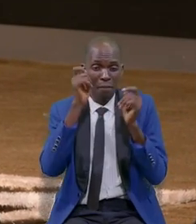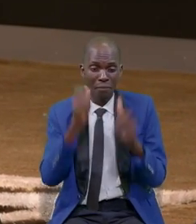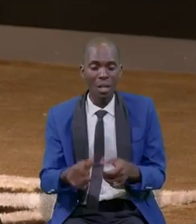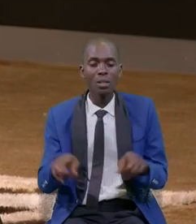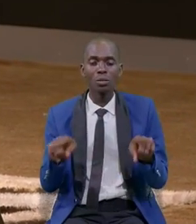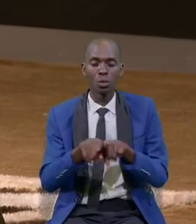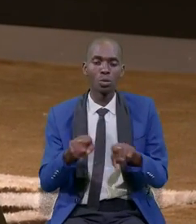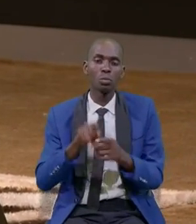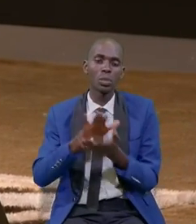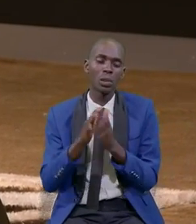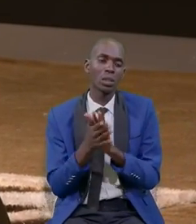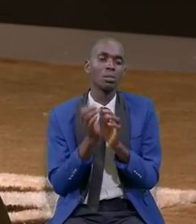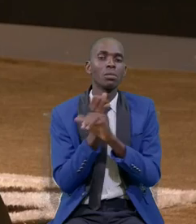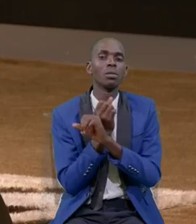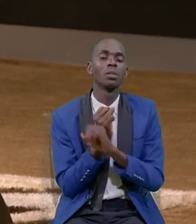sauvées.